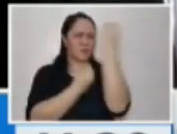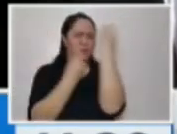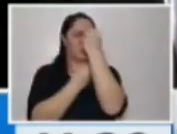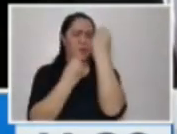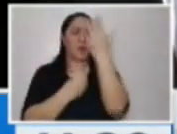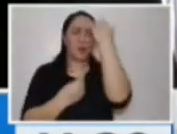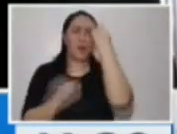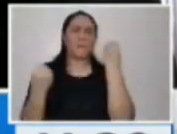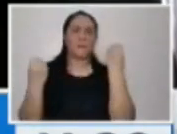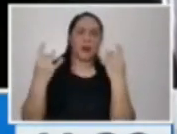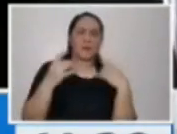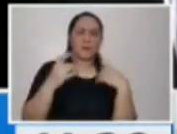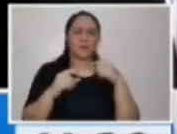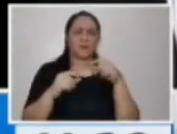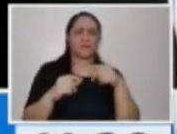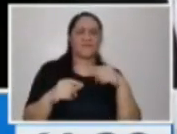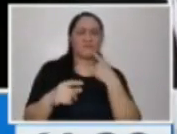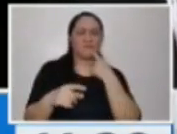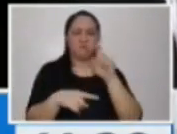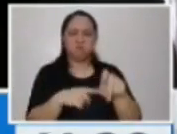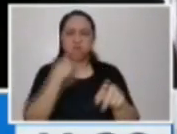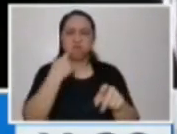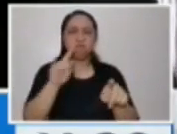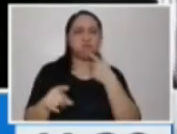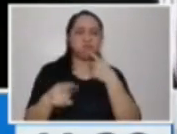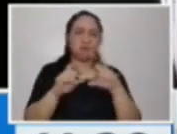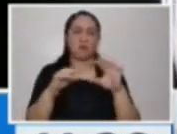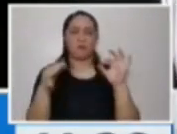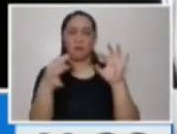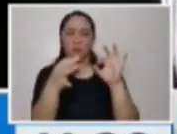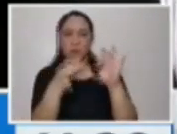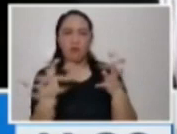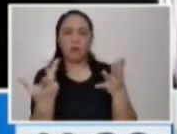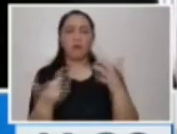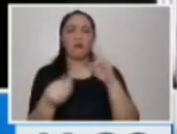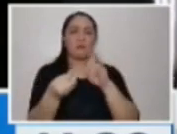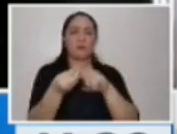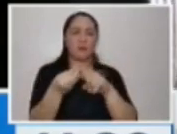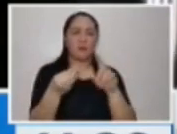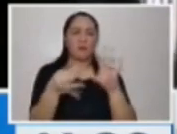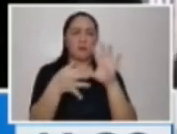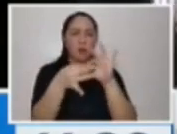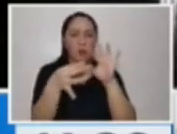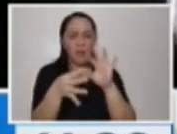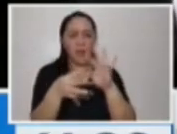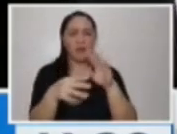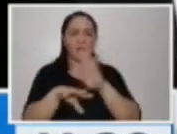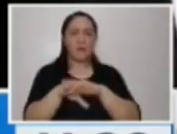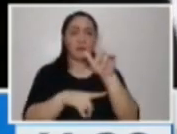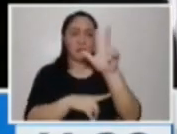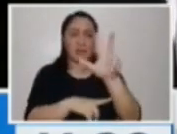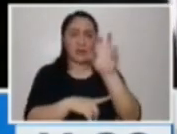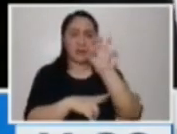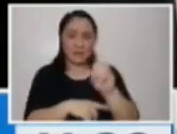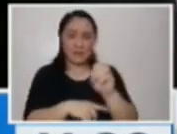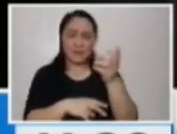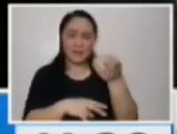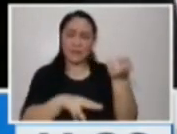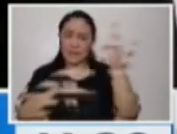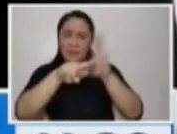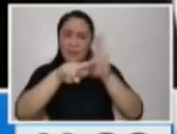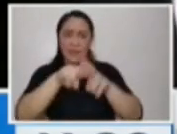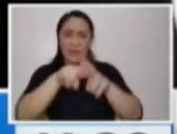Kasi kawawa din po yung ating mga OFW. Naroon din po nagsasabi sa kanila na bayad sila ng, of course, lahat po ng kanilang